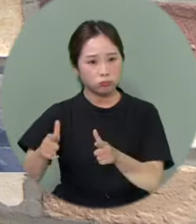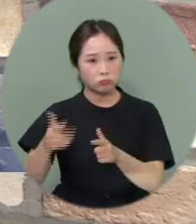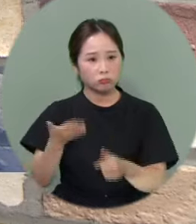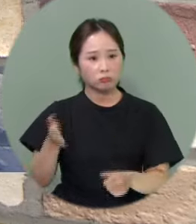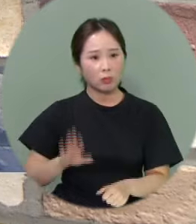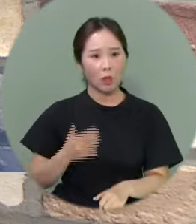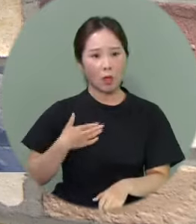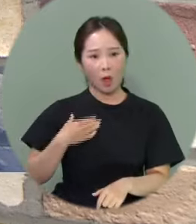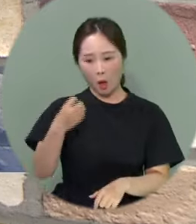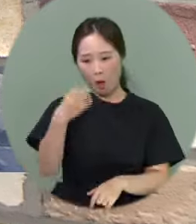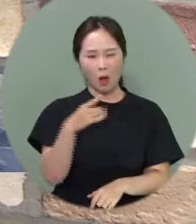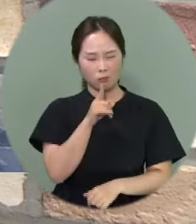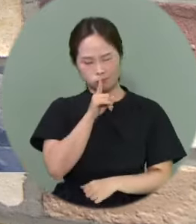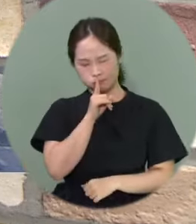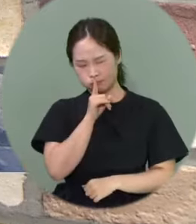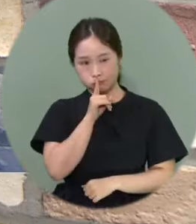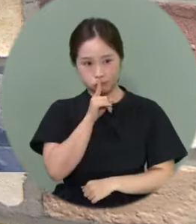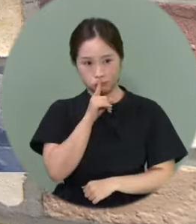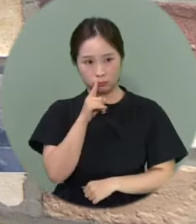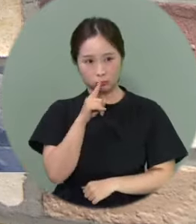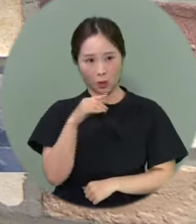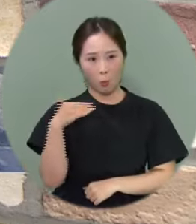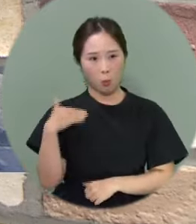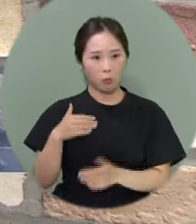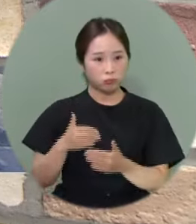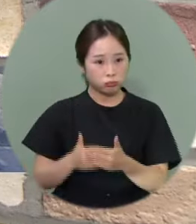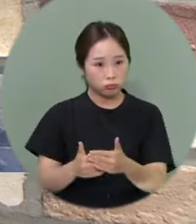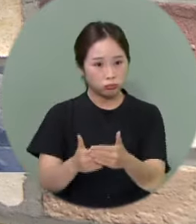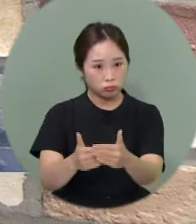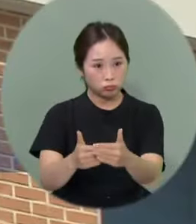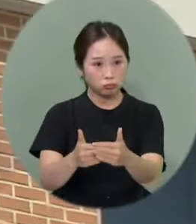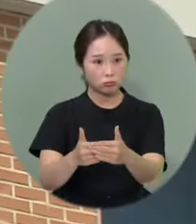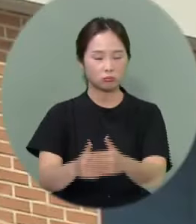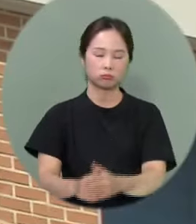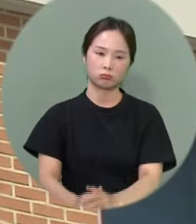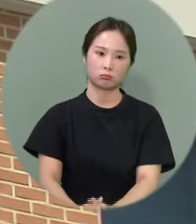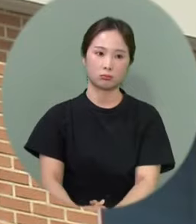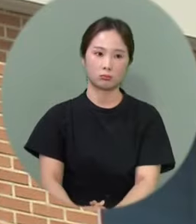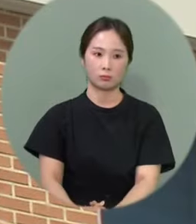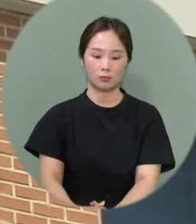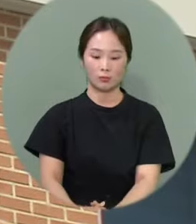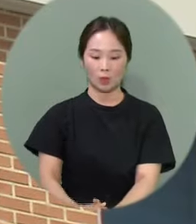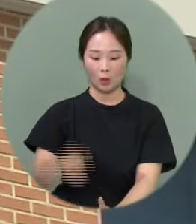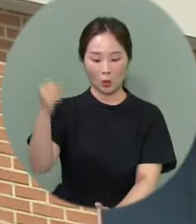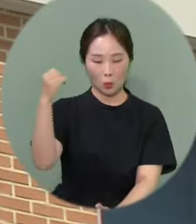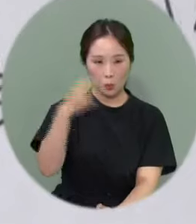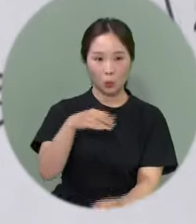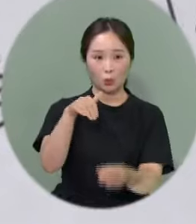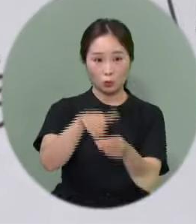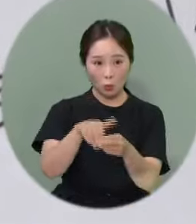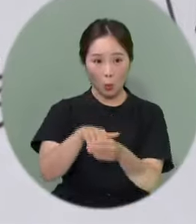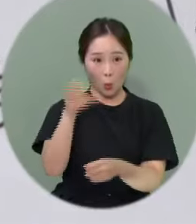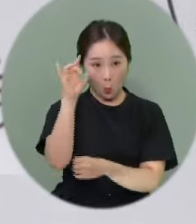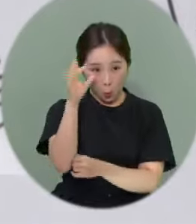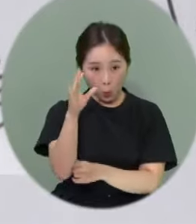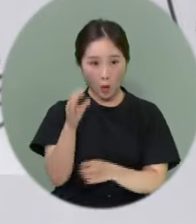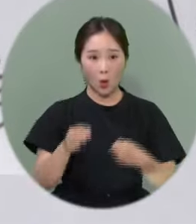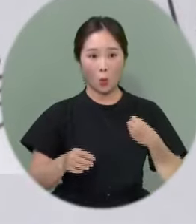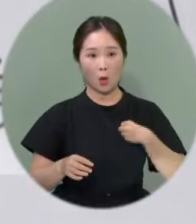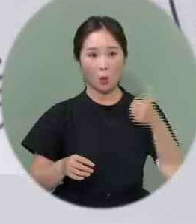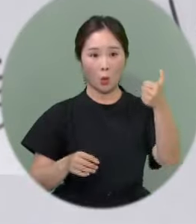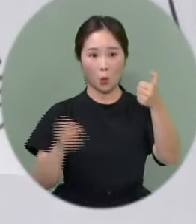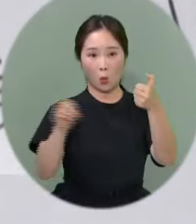일절 말씀 없이 추가 공무 절차를 또 거치게 됐고 경선 방식도 권리당원 50%